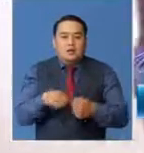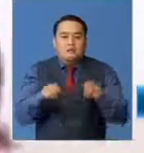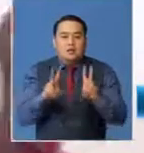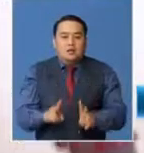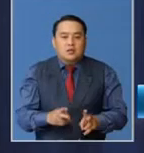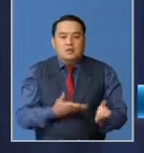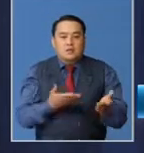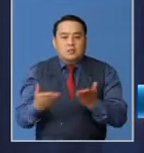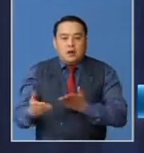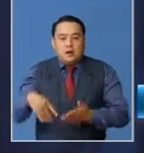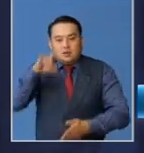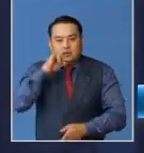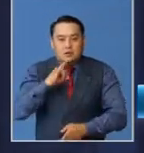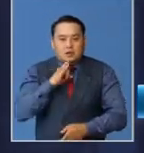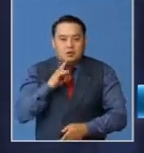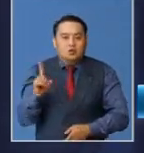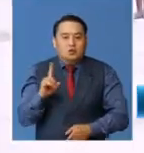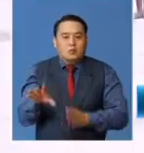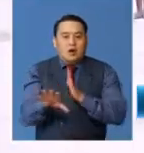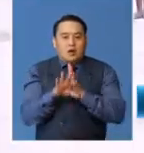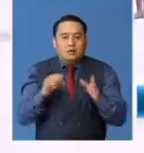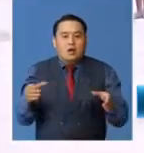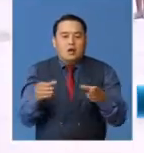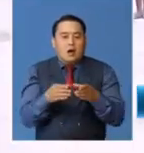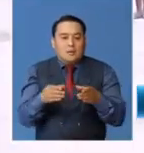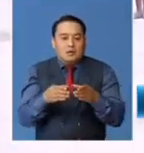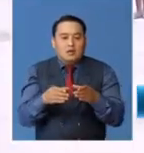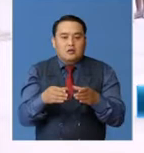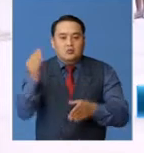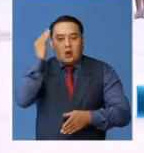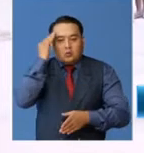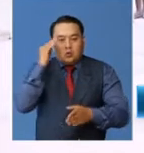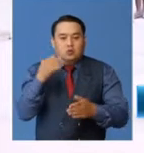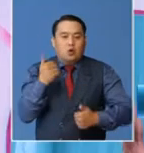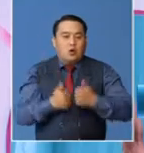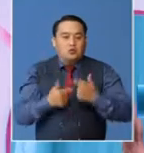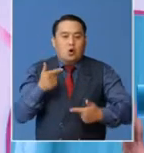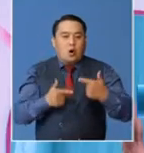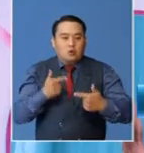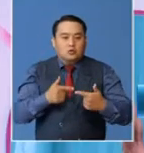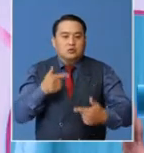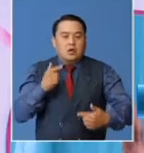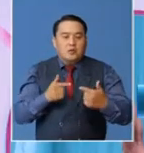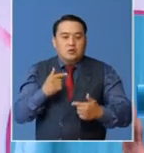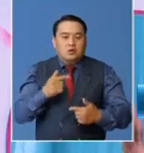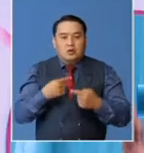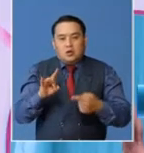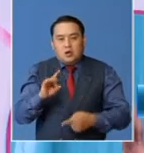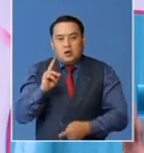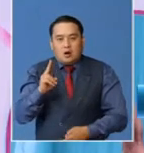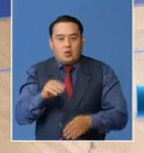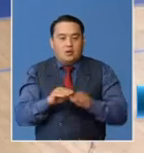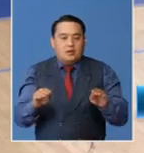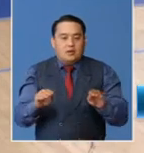специально накануне первенства Казахстана, чтобы отобрать команду спортсменок, способных составить достойную конкуренцию соперницам и на республиканском